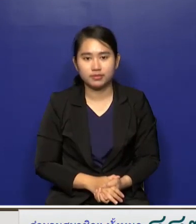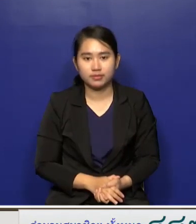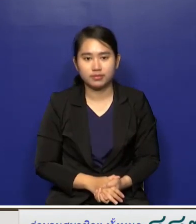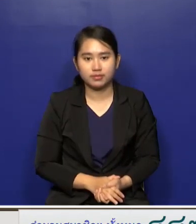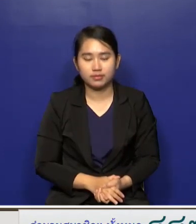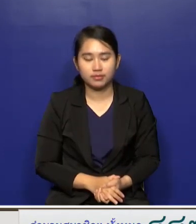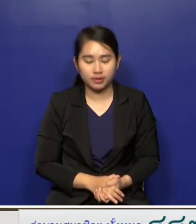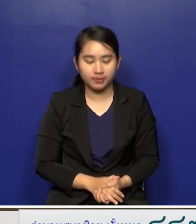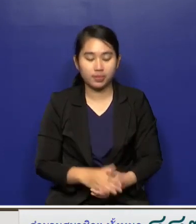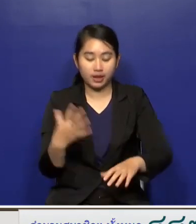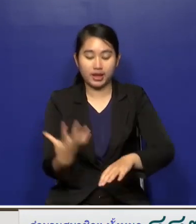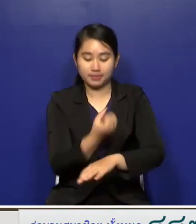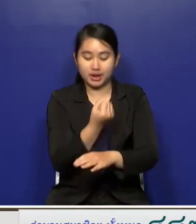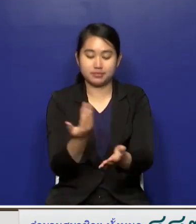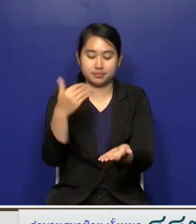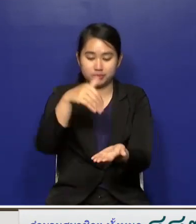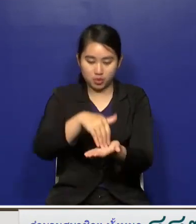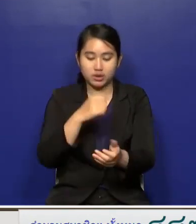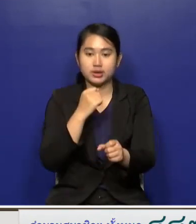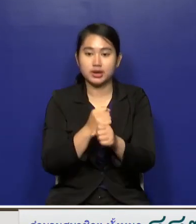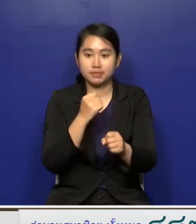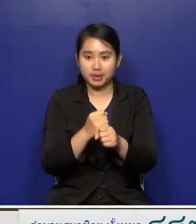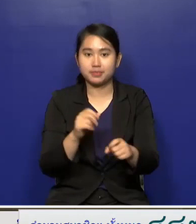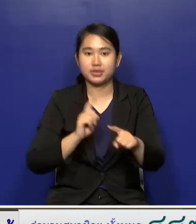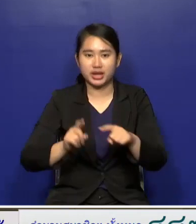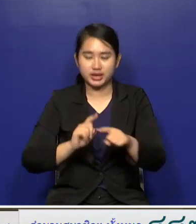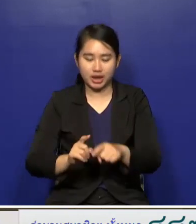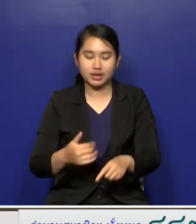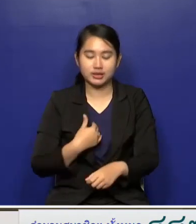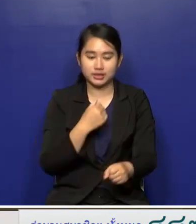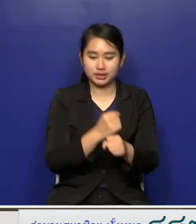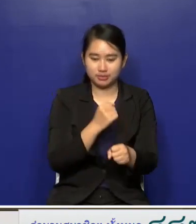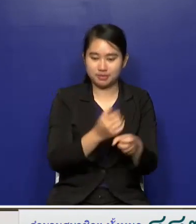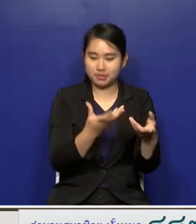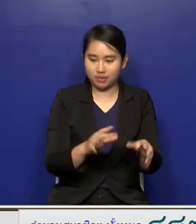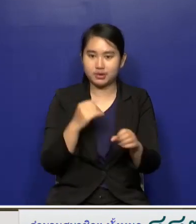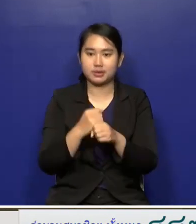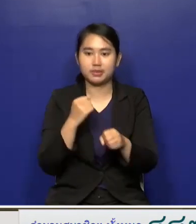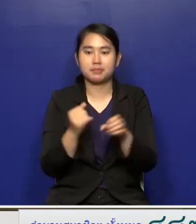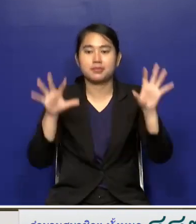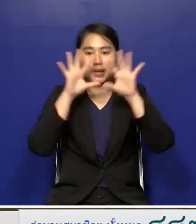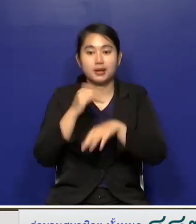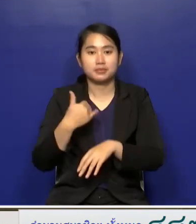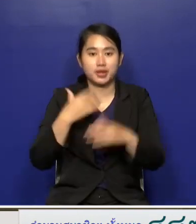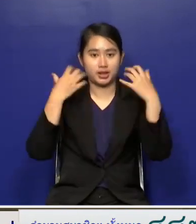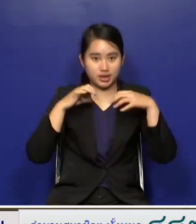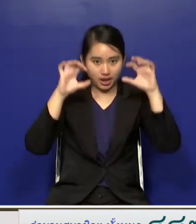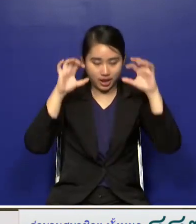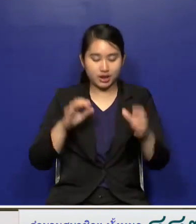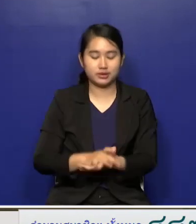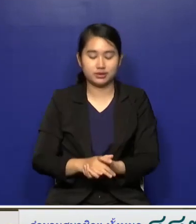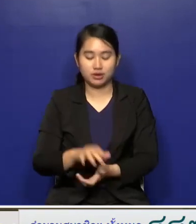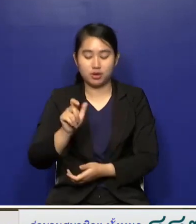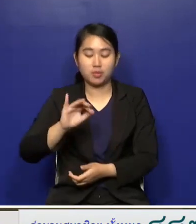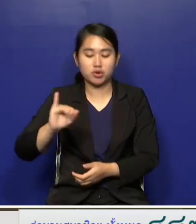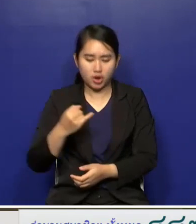าการรวมศูนย์เรื่องภารกิจความซ้ำซ้อนระหว่างภารกิจของรัฐส่วนราชการและท้องถิ่น